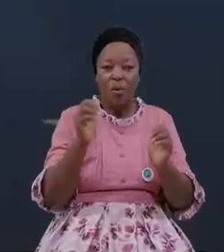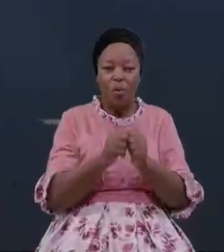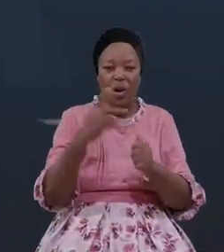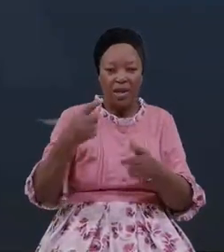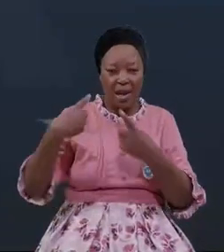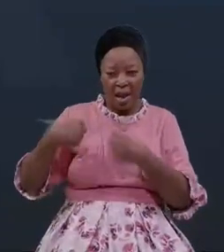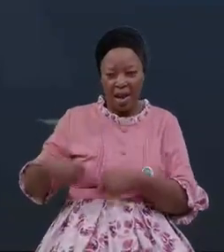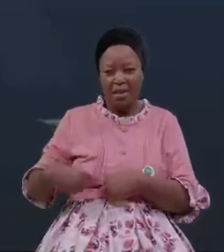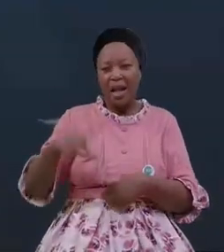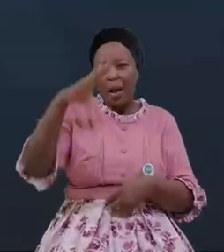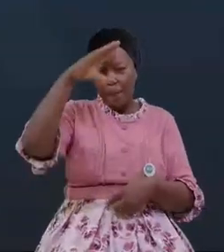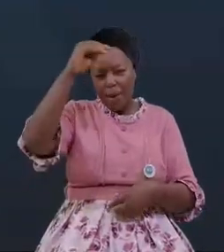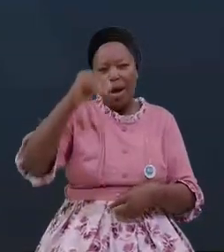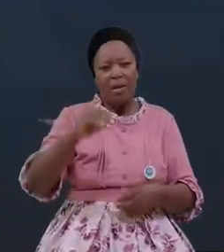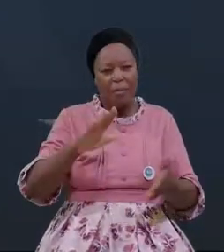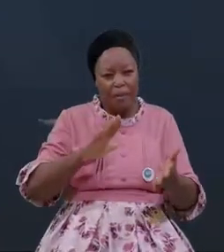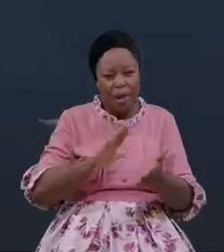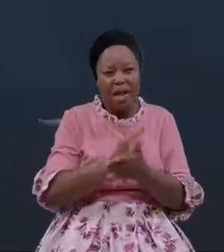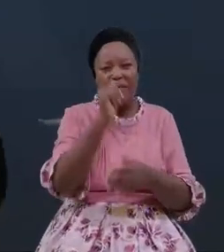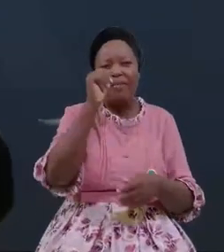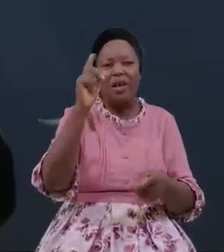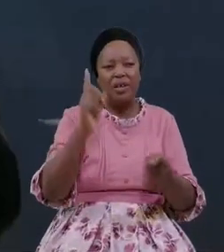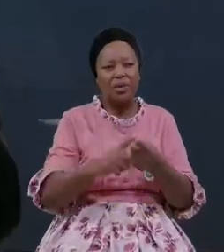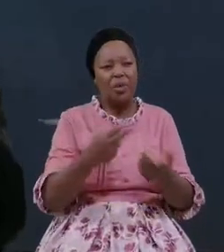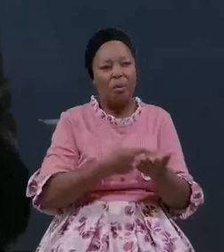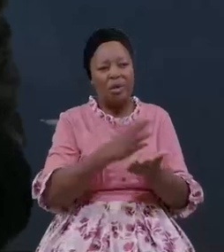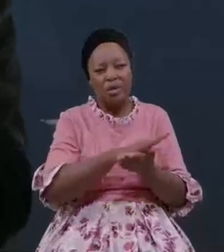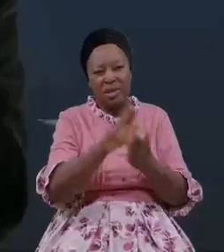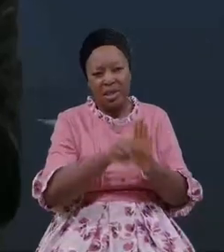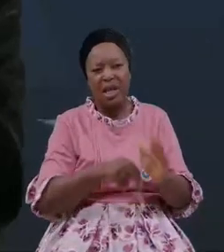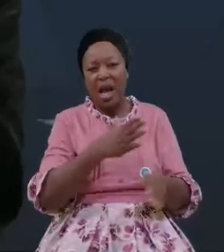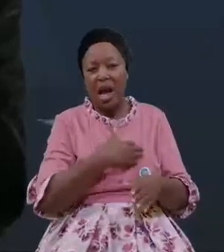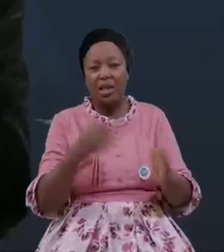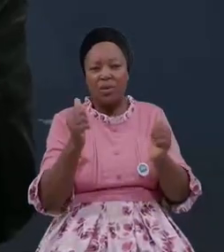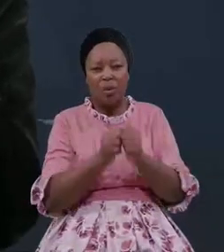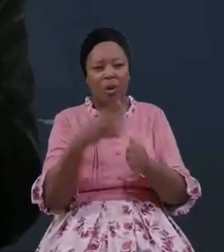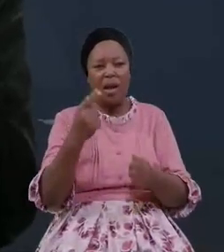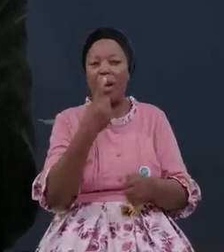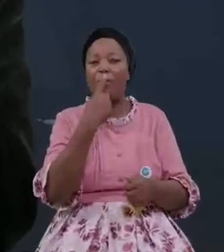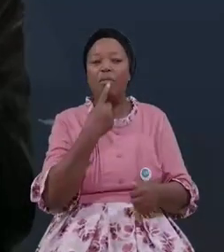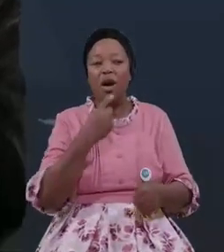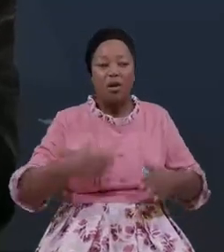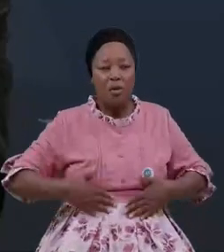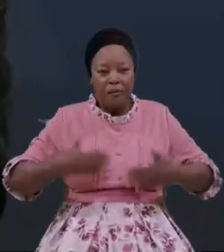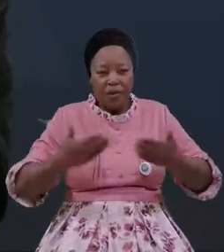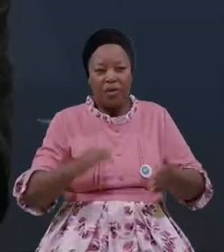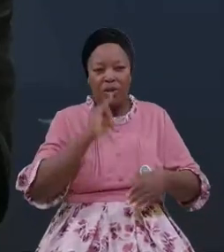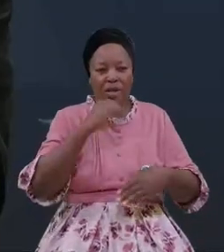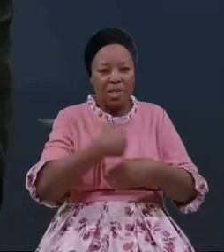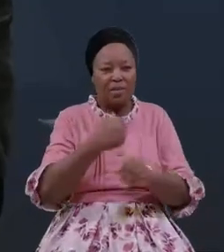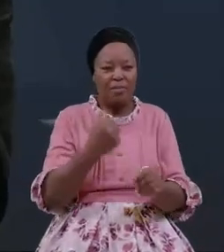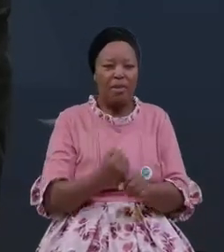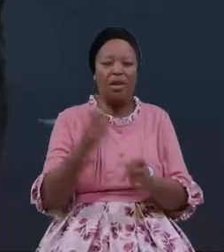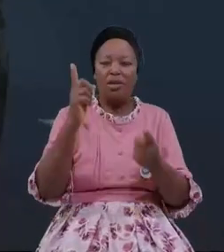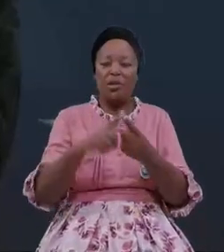c'estant croyant die qu'on parvient à la justice et c'est en confessant de la bouche